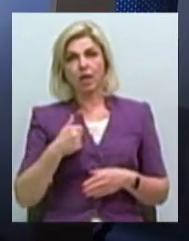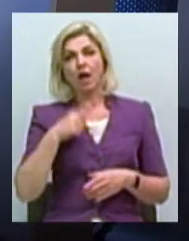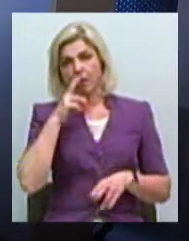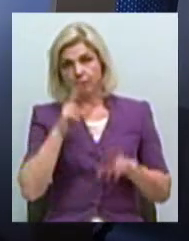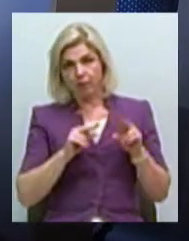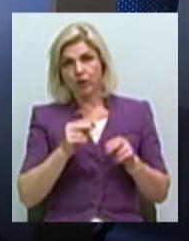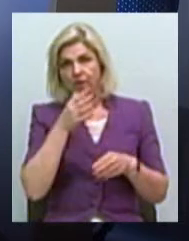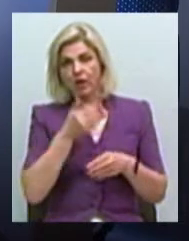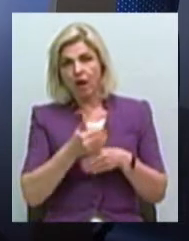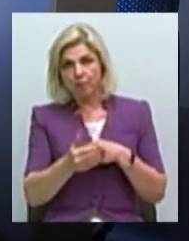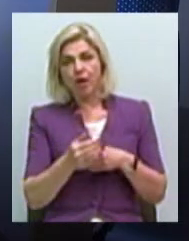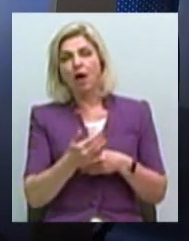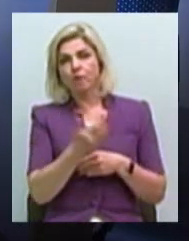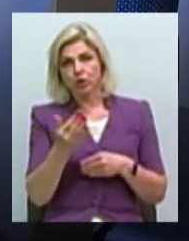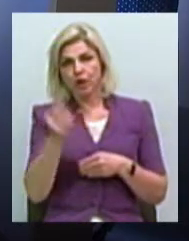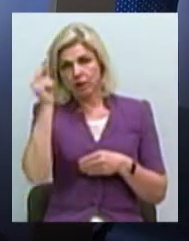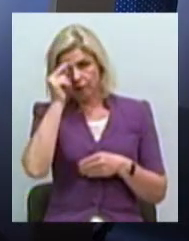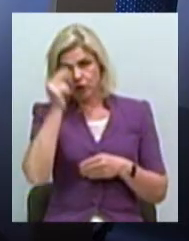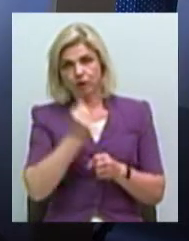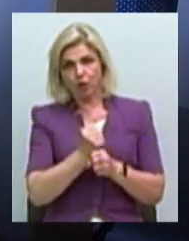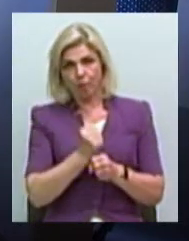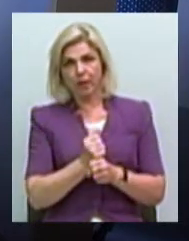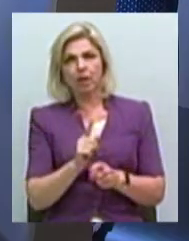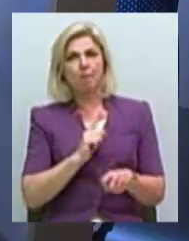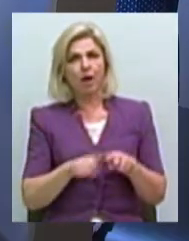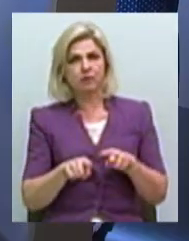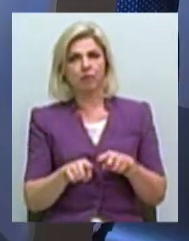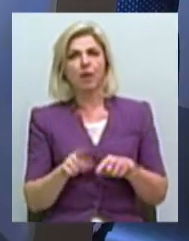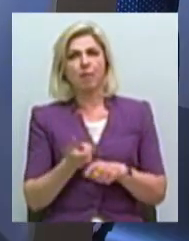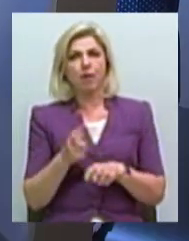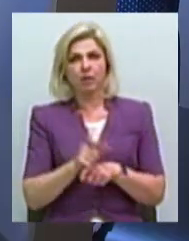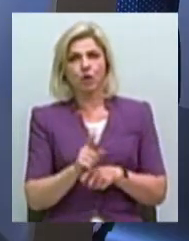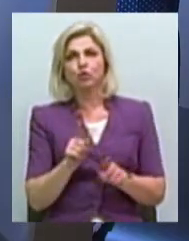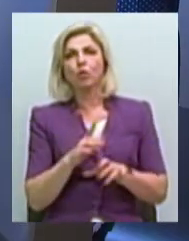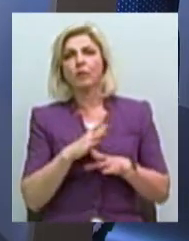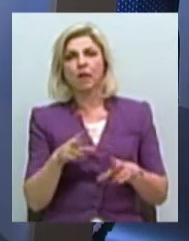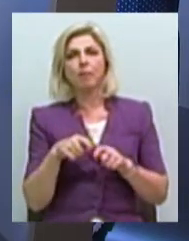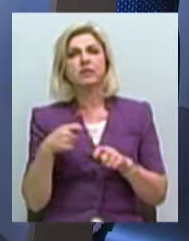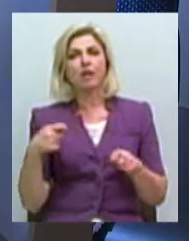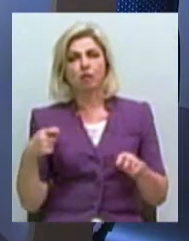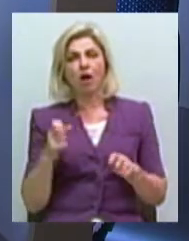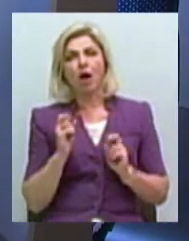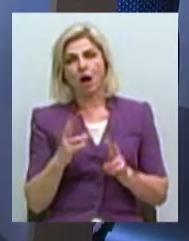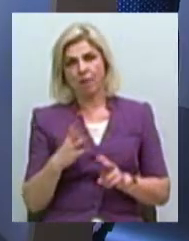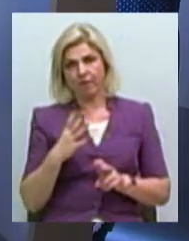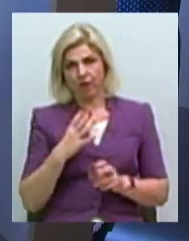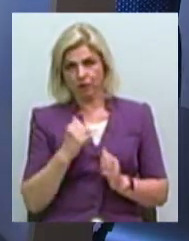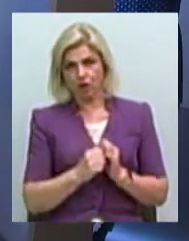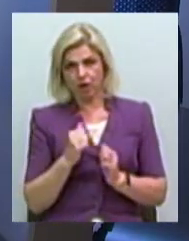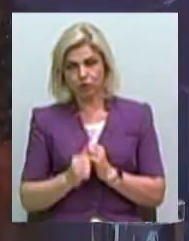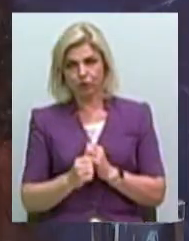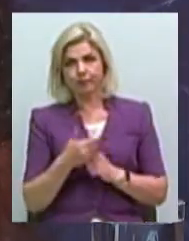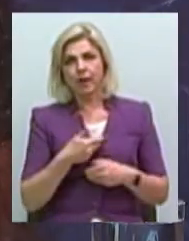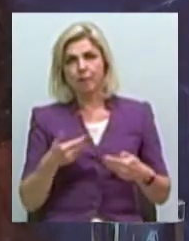вони навчаться робити це максимально оперативно, щоб це не було затягнуто, як зараз це стається, дуже часто. Тому що ми навіть